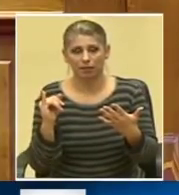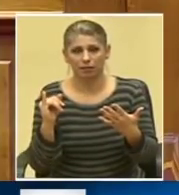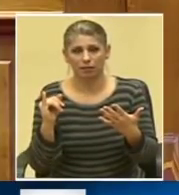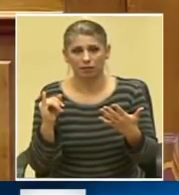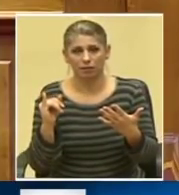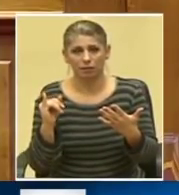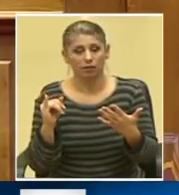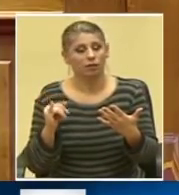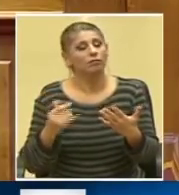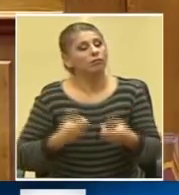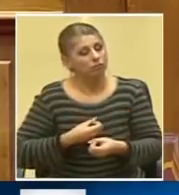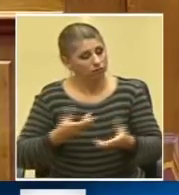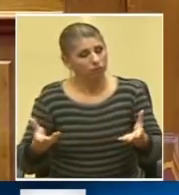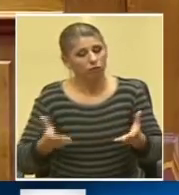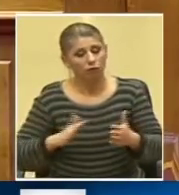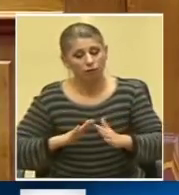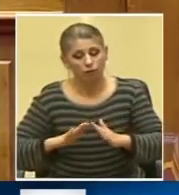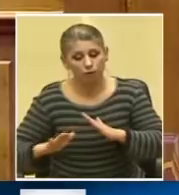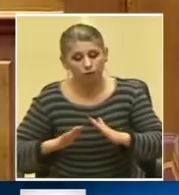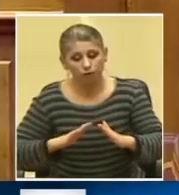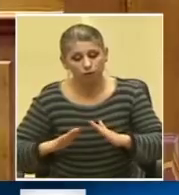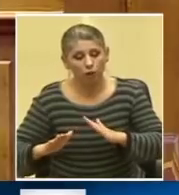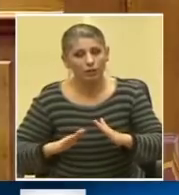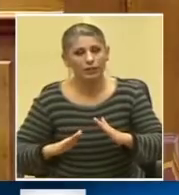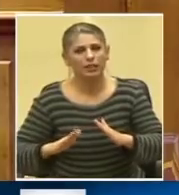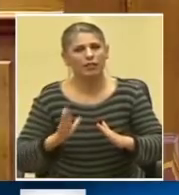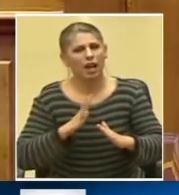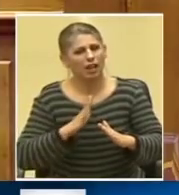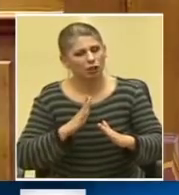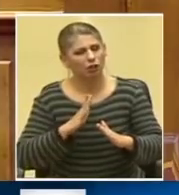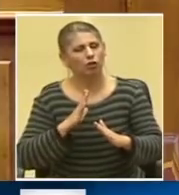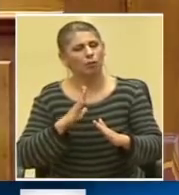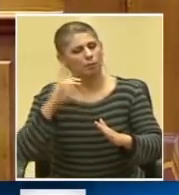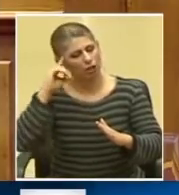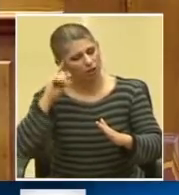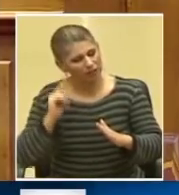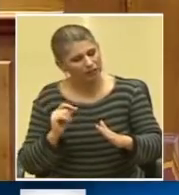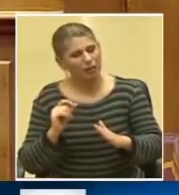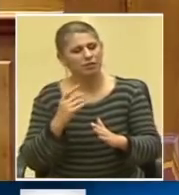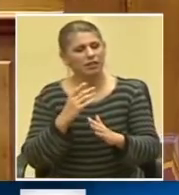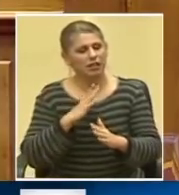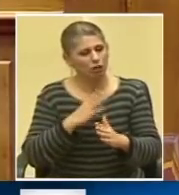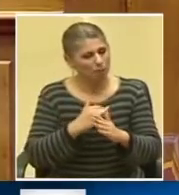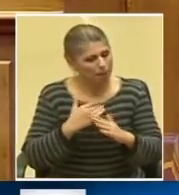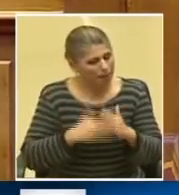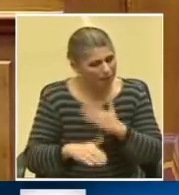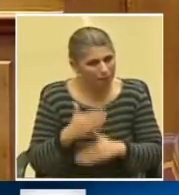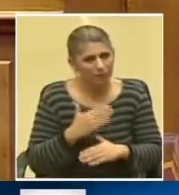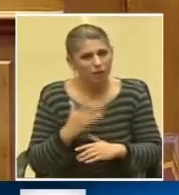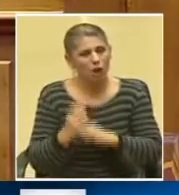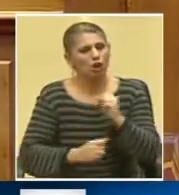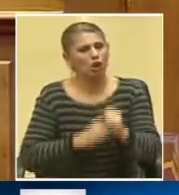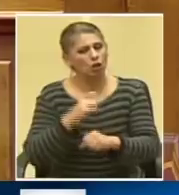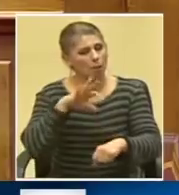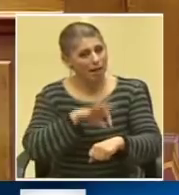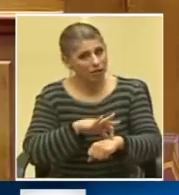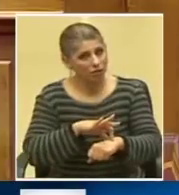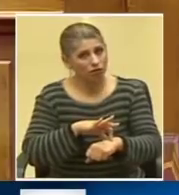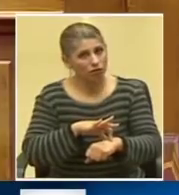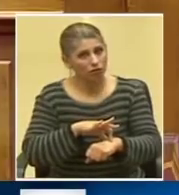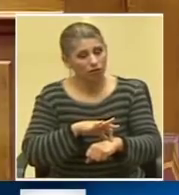παρέχουν φροντίδα σε παιδιά αμαία, παιδιά με τυπική ανάπτυξη, σε ηλικιωμένους και χρονίως πάσχοντες,